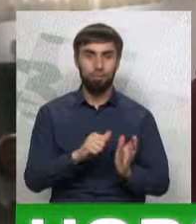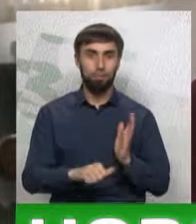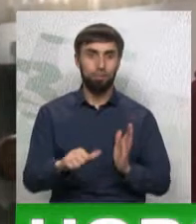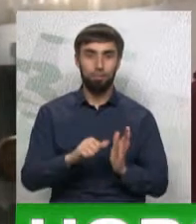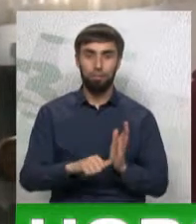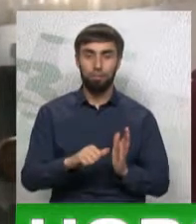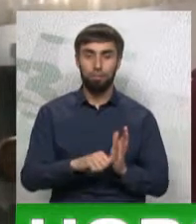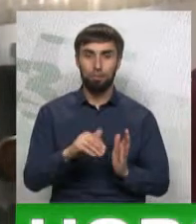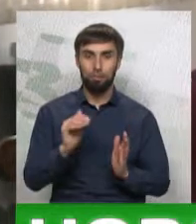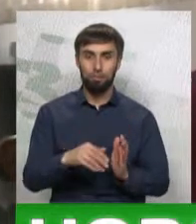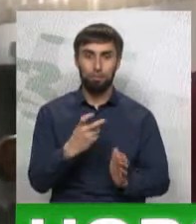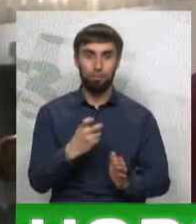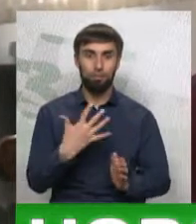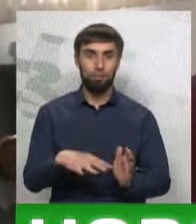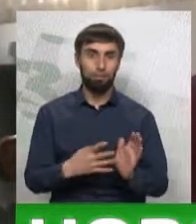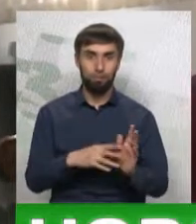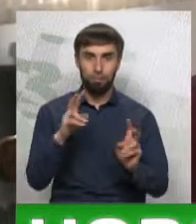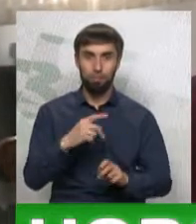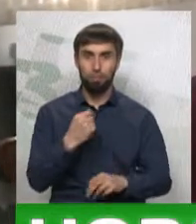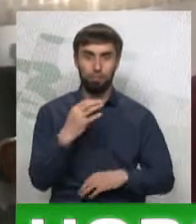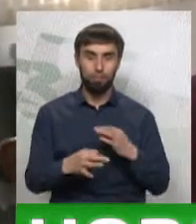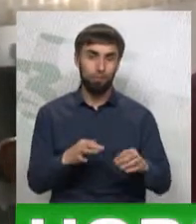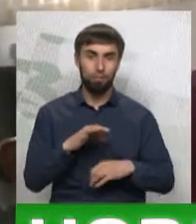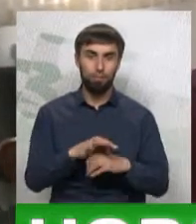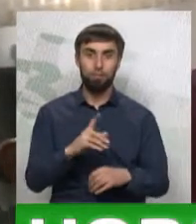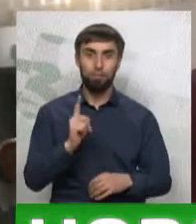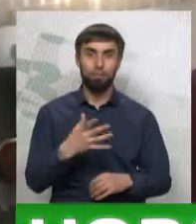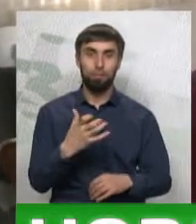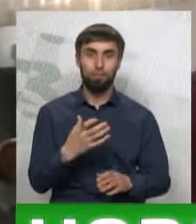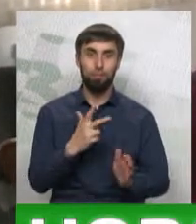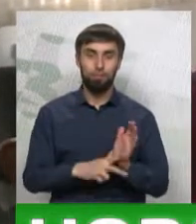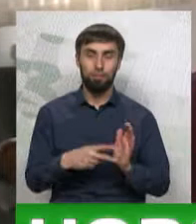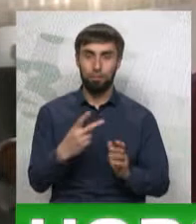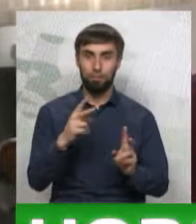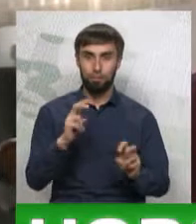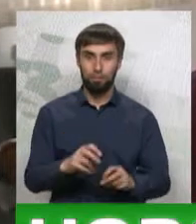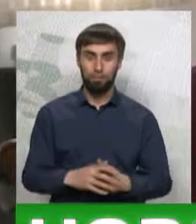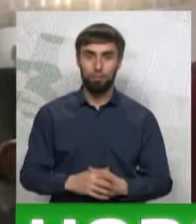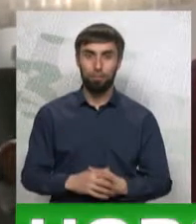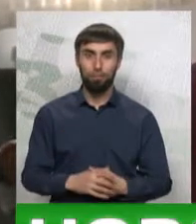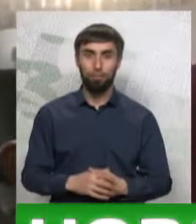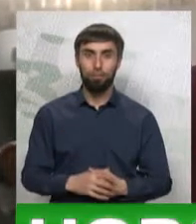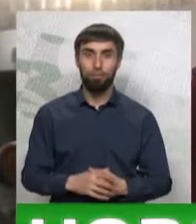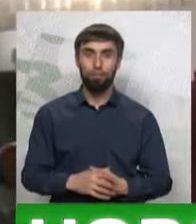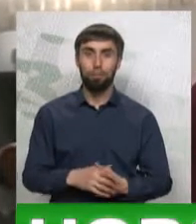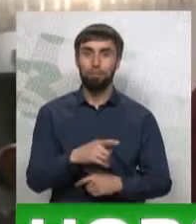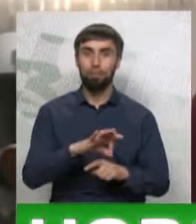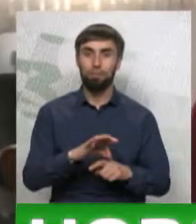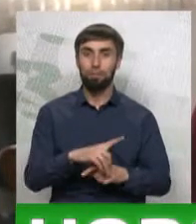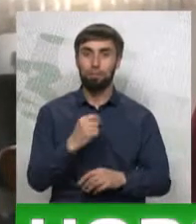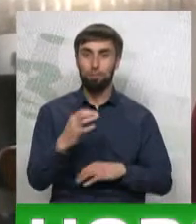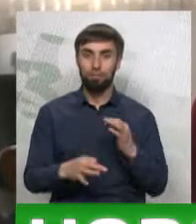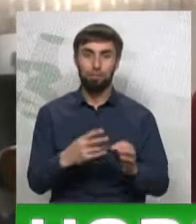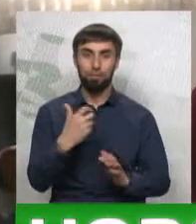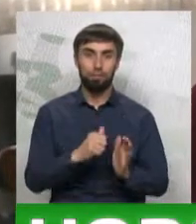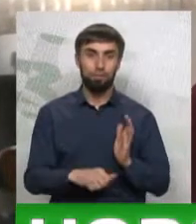тысяч двести пятьдесят девять исследования за сутки проведенного 1582 исследования положительного за сутки